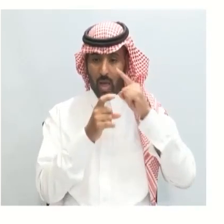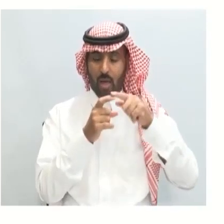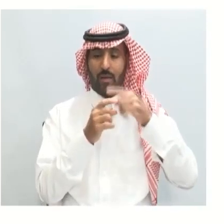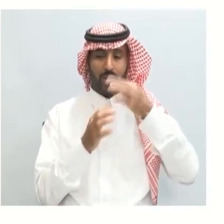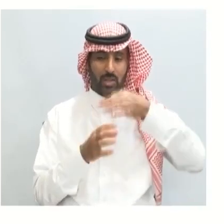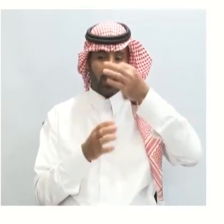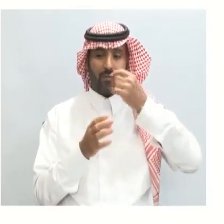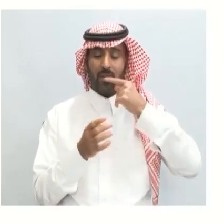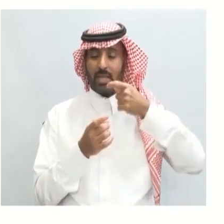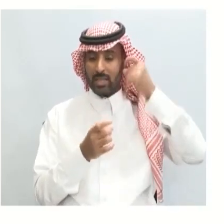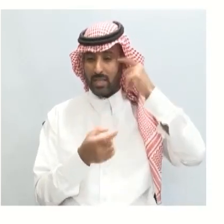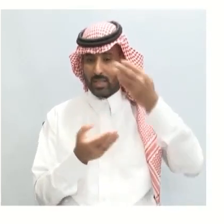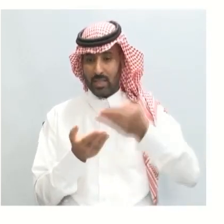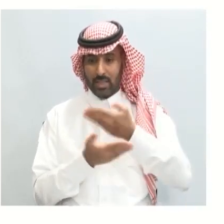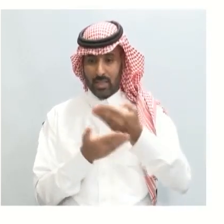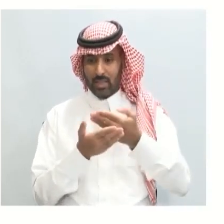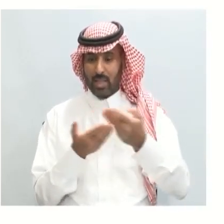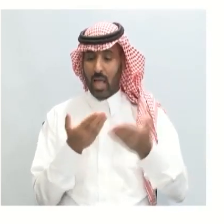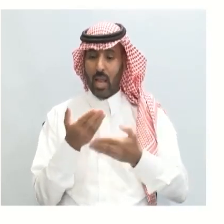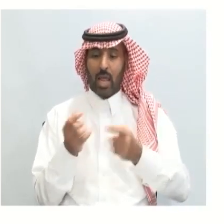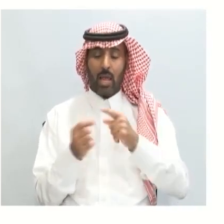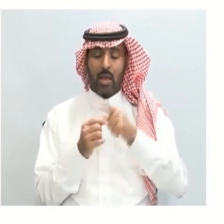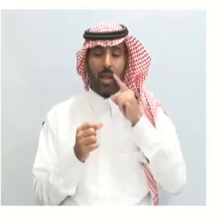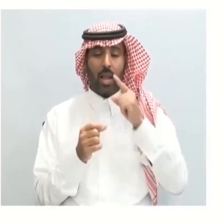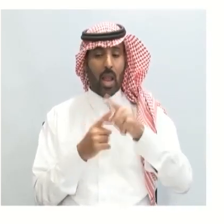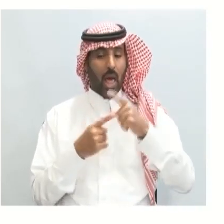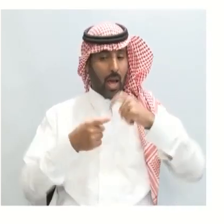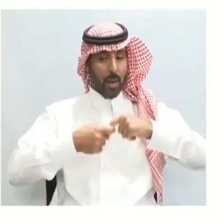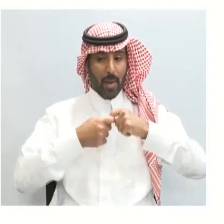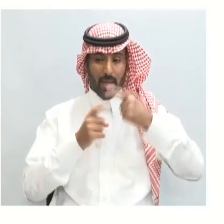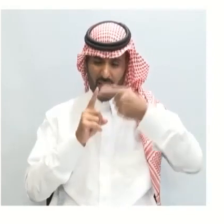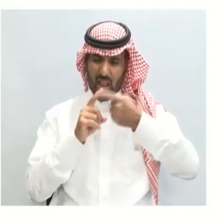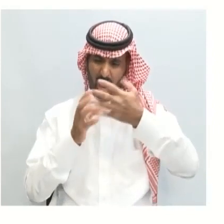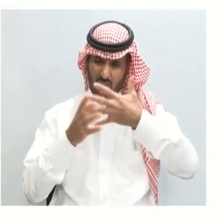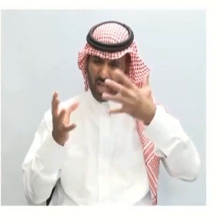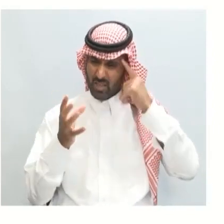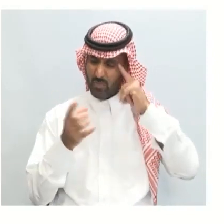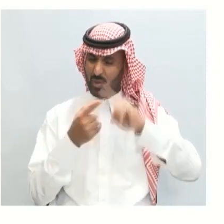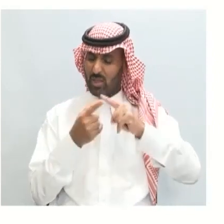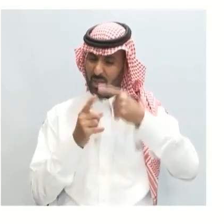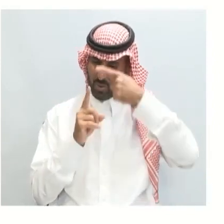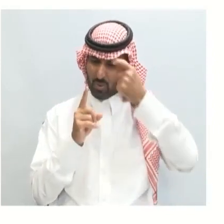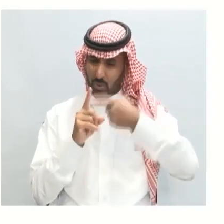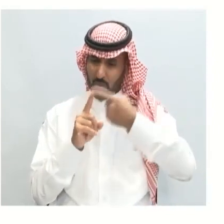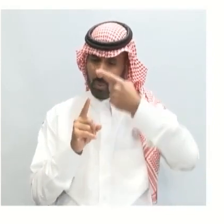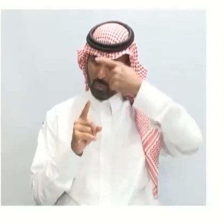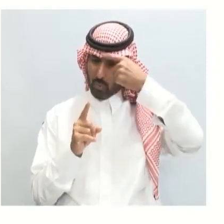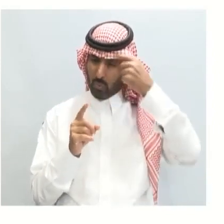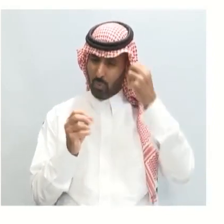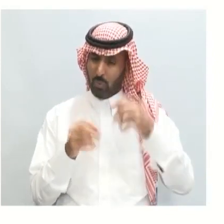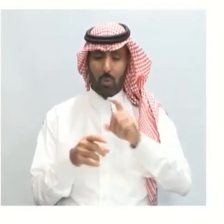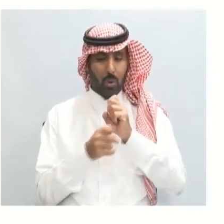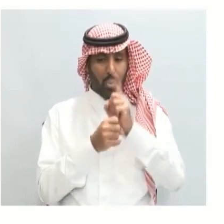وهو فيزيائي العلاقه بين الحجم ودرجه الحراره لاحظ ان كل من درجه الحراره وحجم عينه من